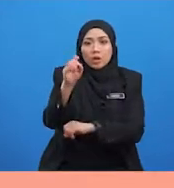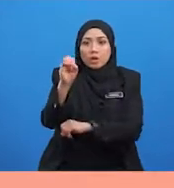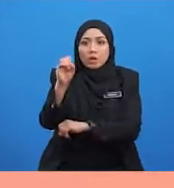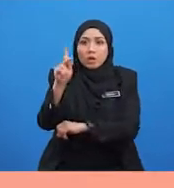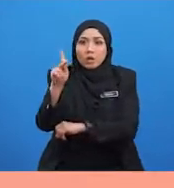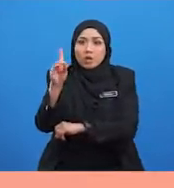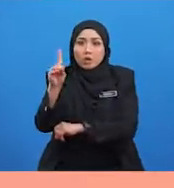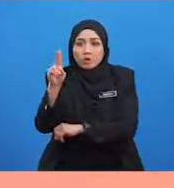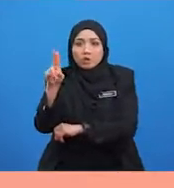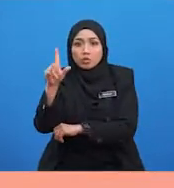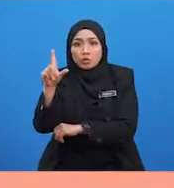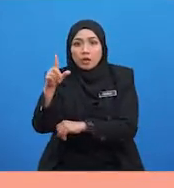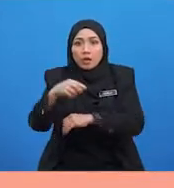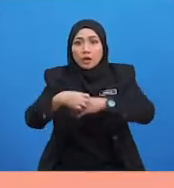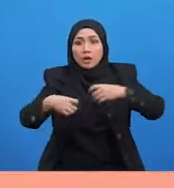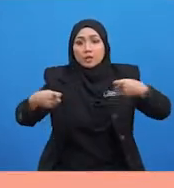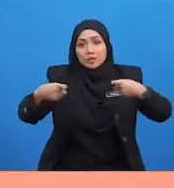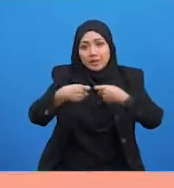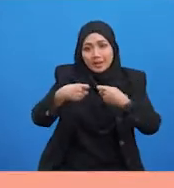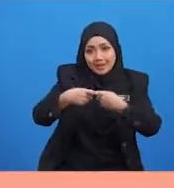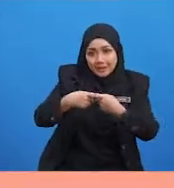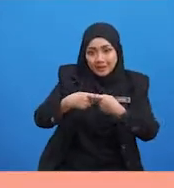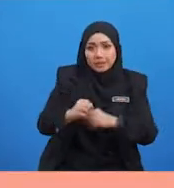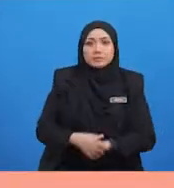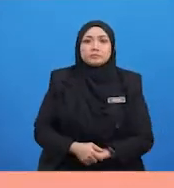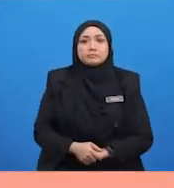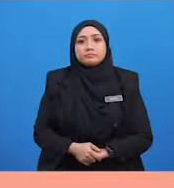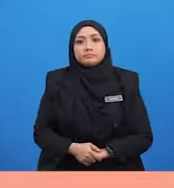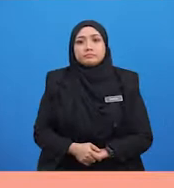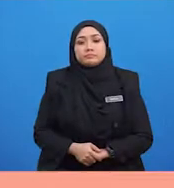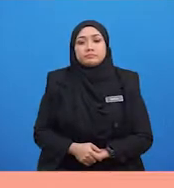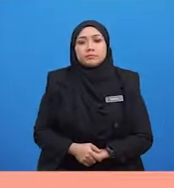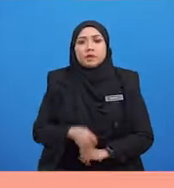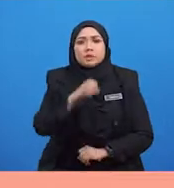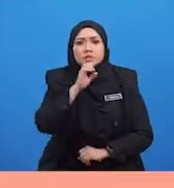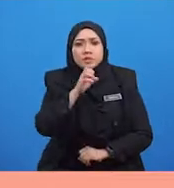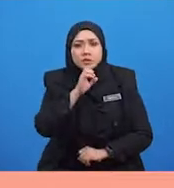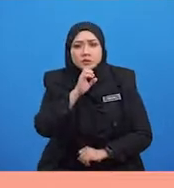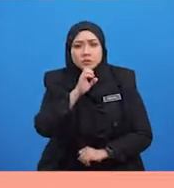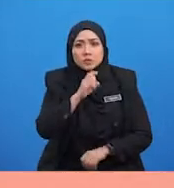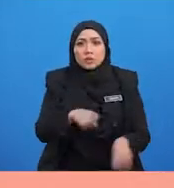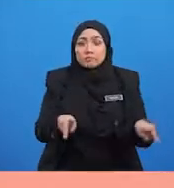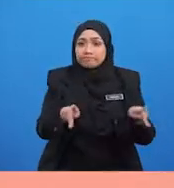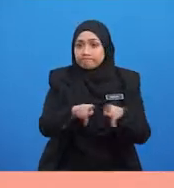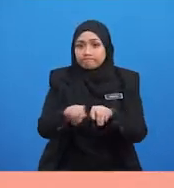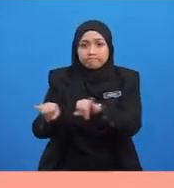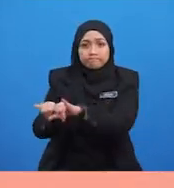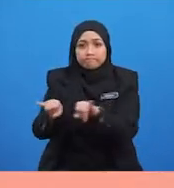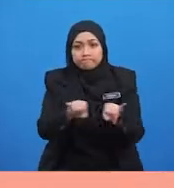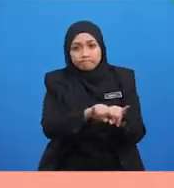Cecair tersebut juga dikenali sebagai cecair elektrolit, contohnya